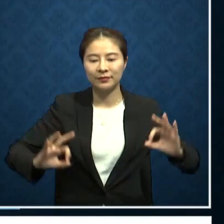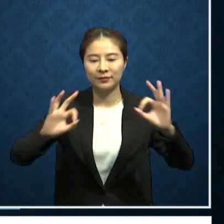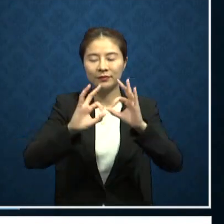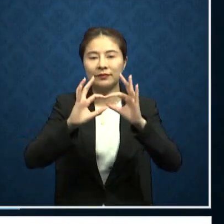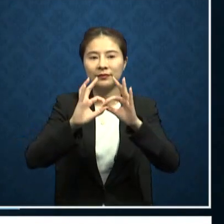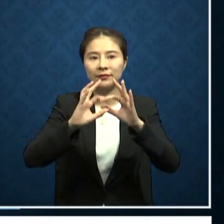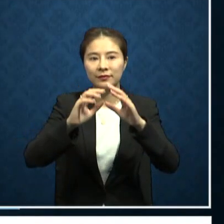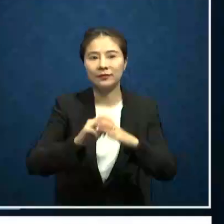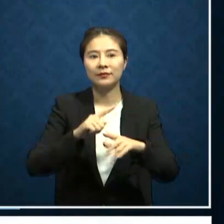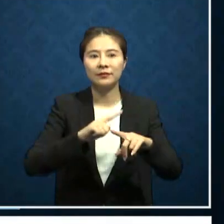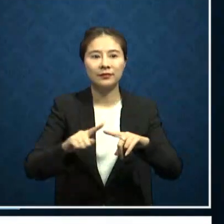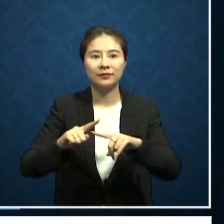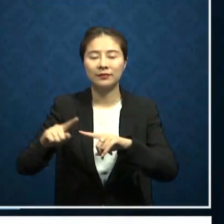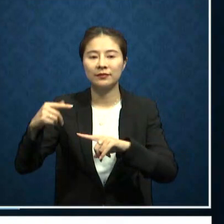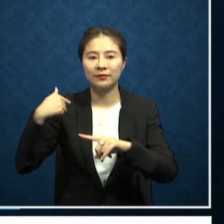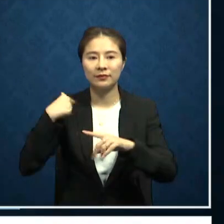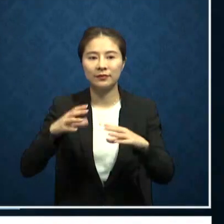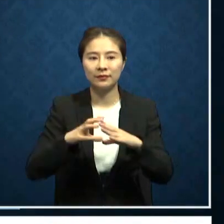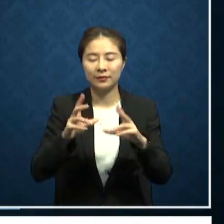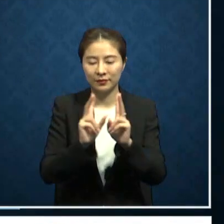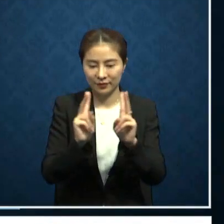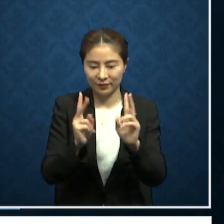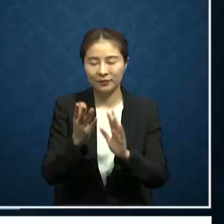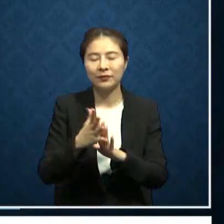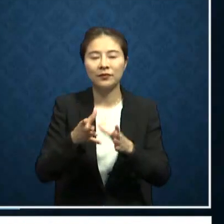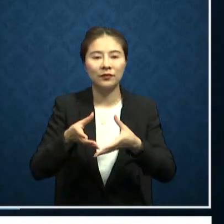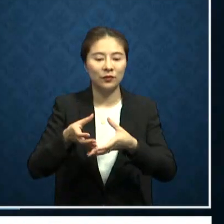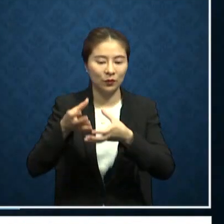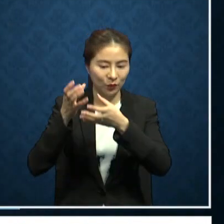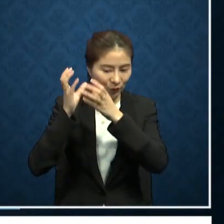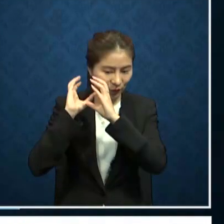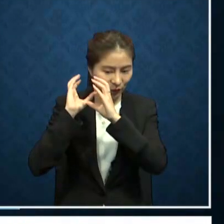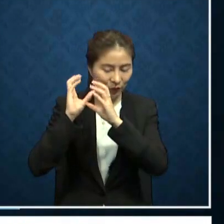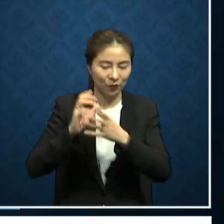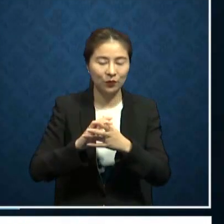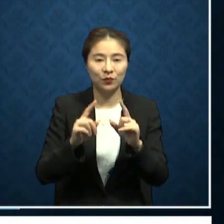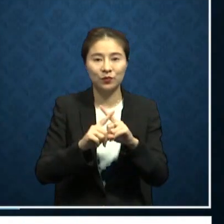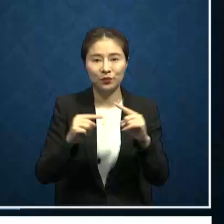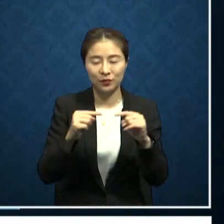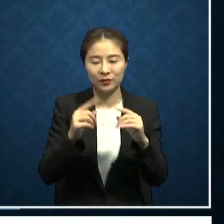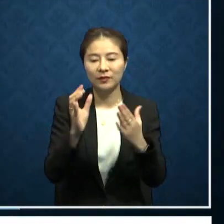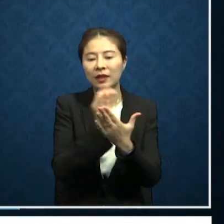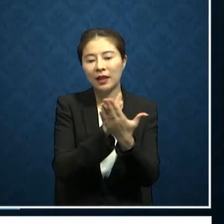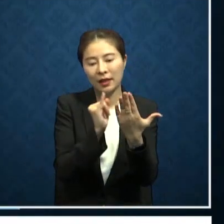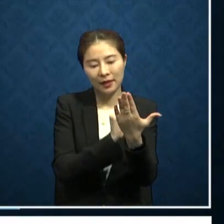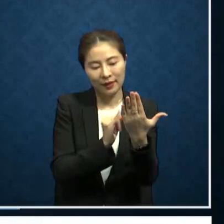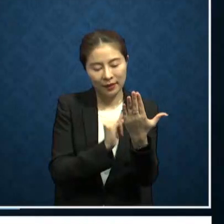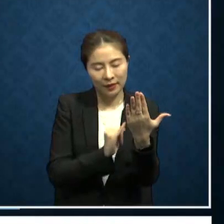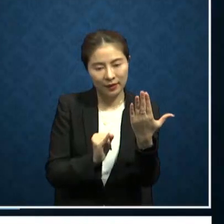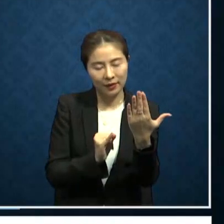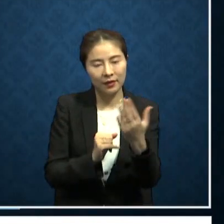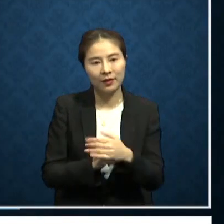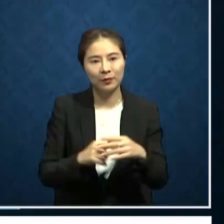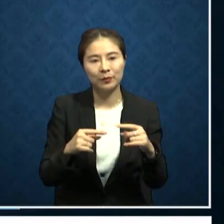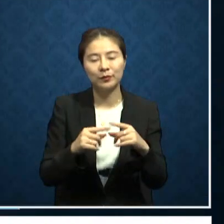ในรูปแบบต่างๆนะคะดังที่คณะกรรมาธิการได้ศึกษานะคะอันได้แก่ค่ะเรื่องศิลปะและศิลปะร่วมสมัยค่ะ